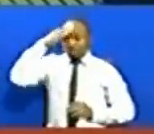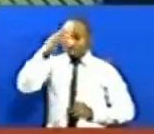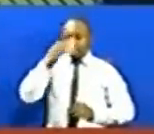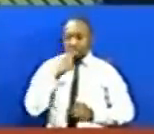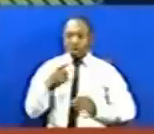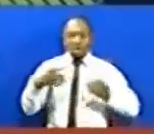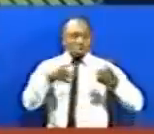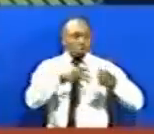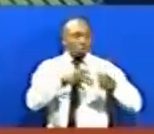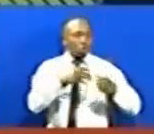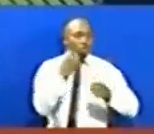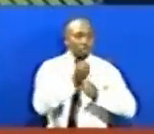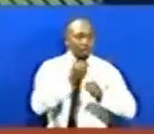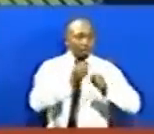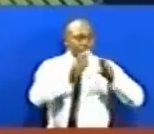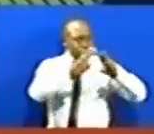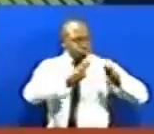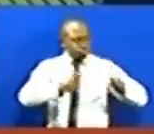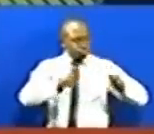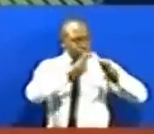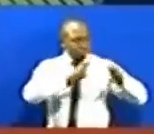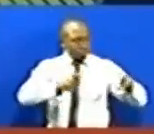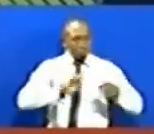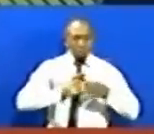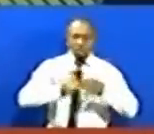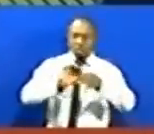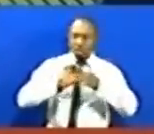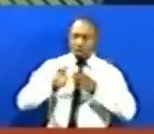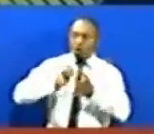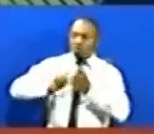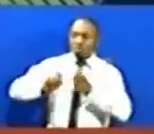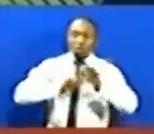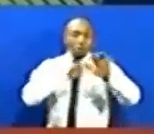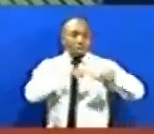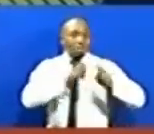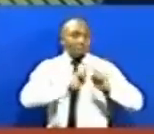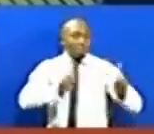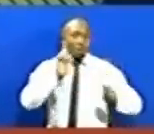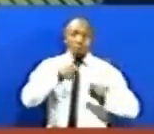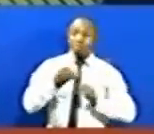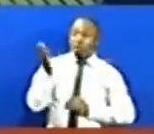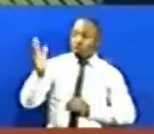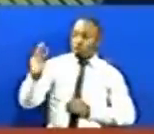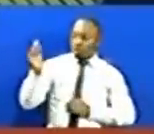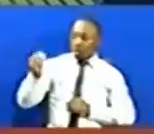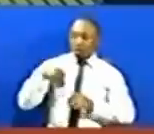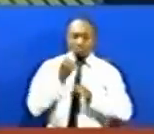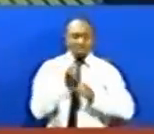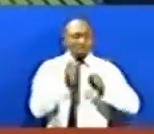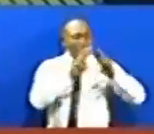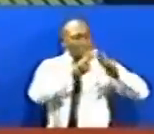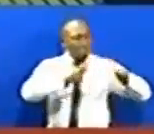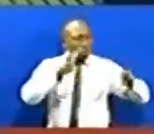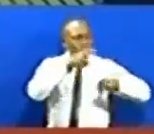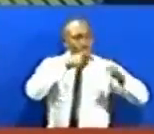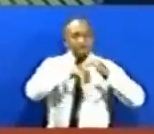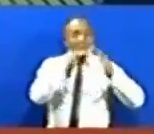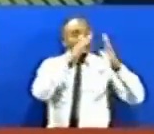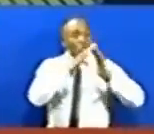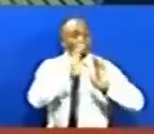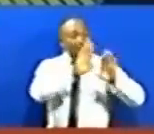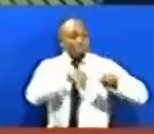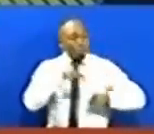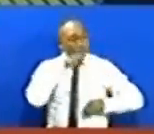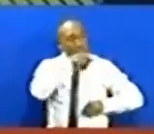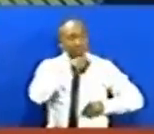amesema kikosi kazi cha upelelezi cha jeshi hilo kwa kushirikiana na ofisi ya wanyamapori huko mkoani Shinyanga walifanya upekuzi katika makazi ya